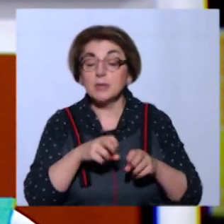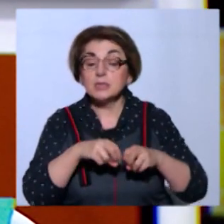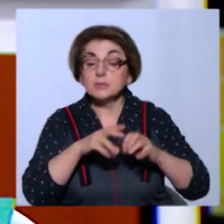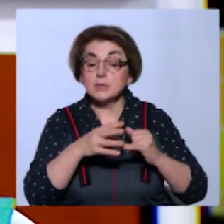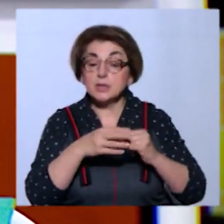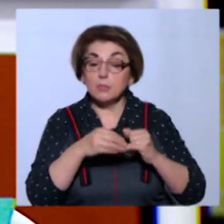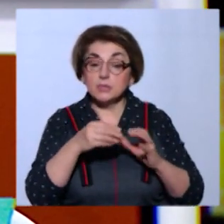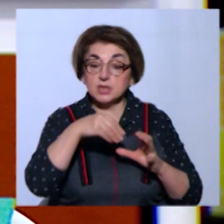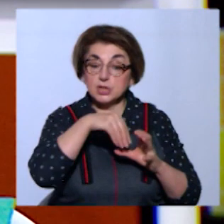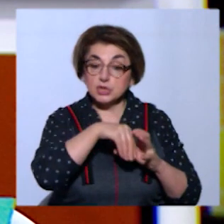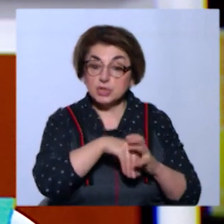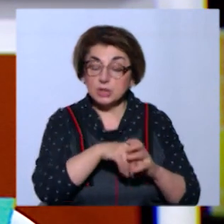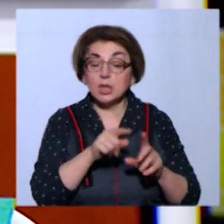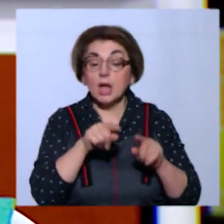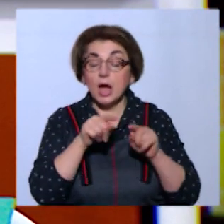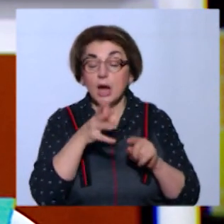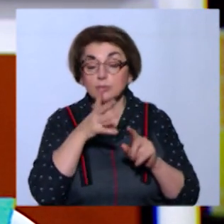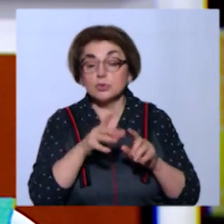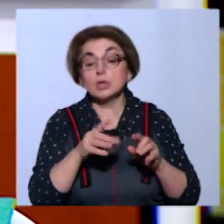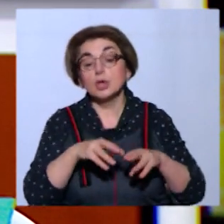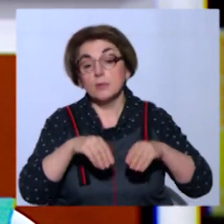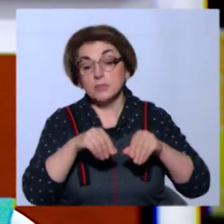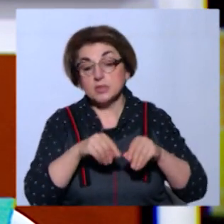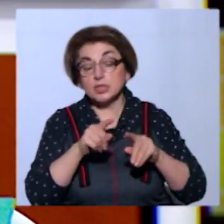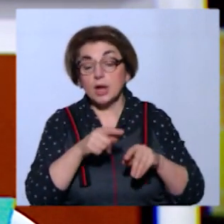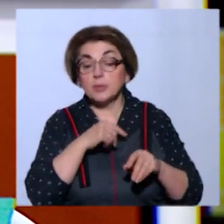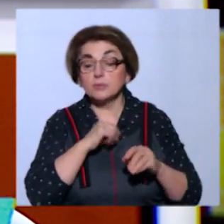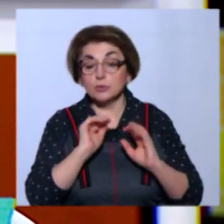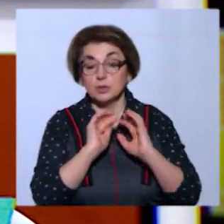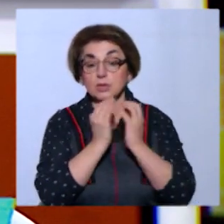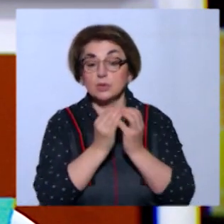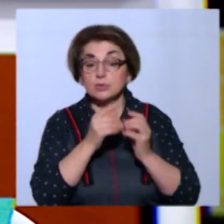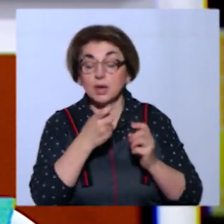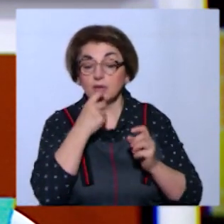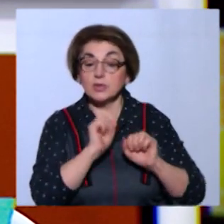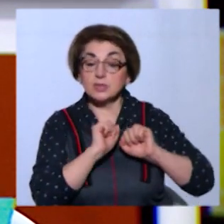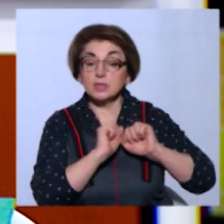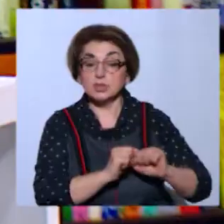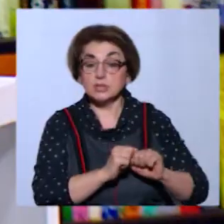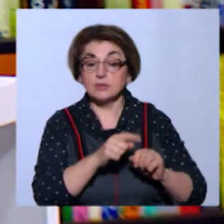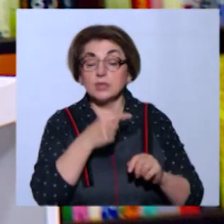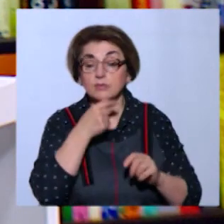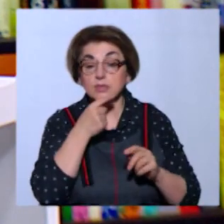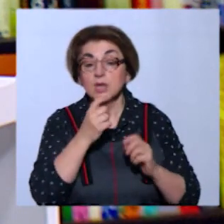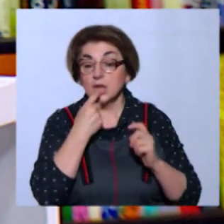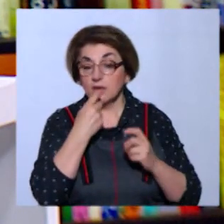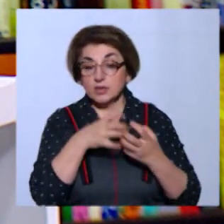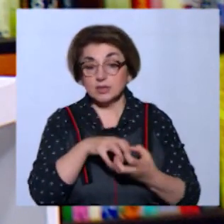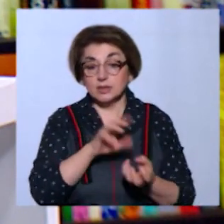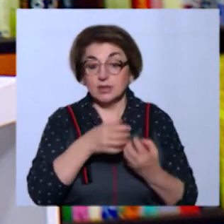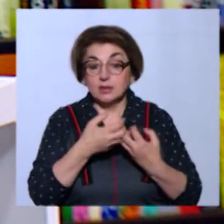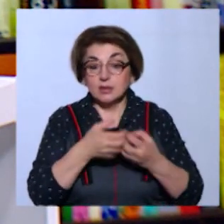ნაჭუჭი კვერცხს გამოშრობისა და დაზიანებისაგან იცავს. კვერცხიდან იჩეკება